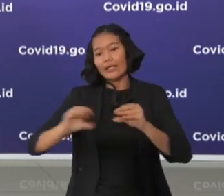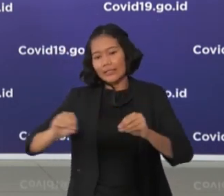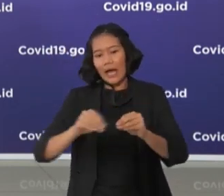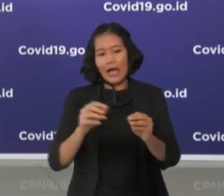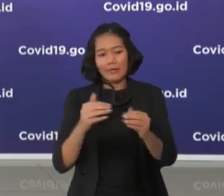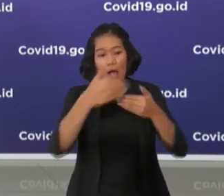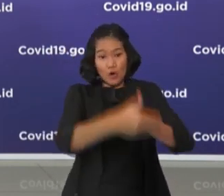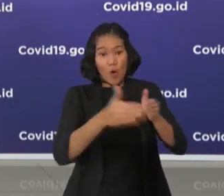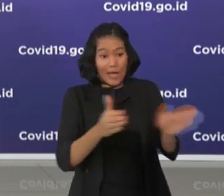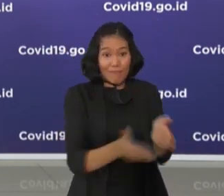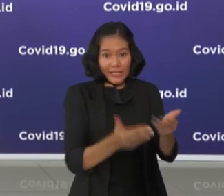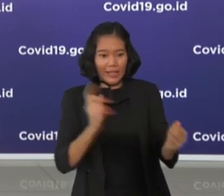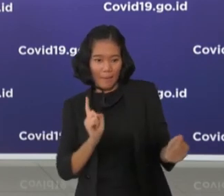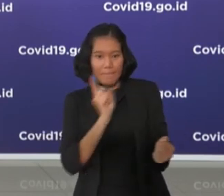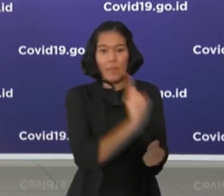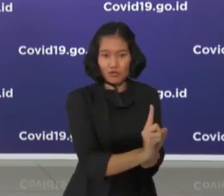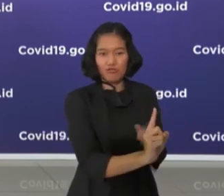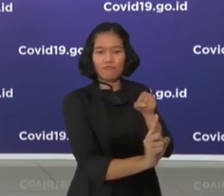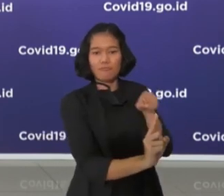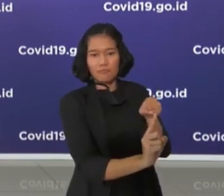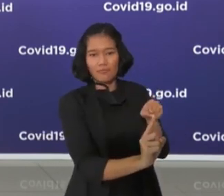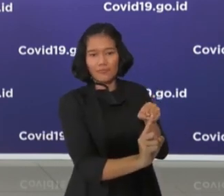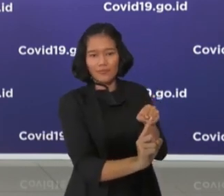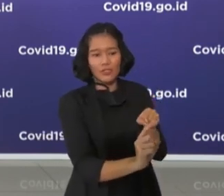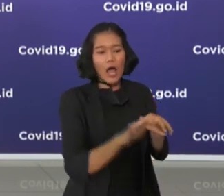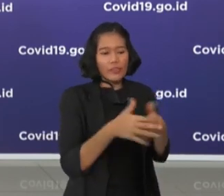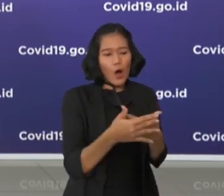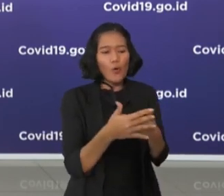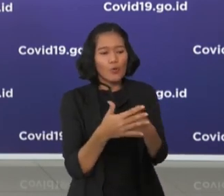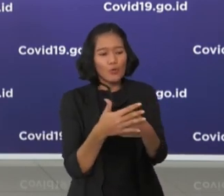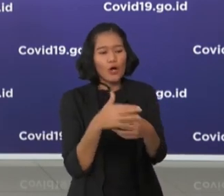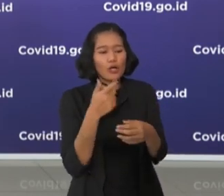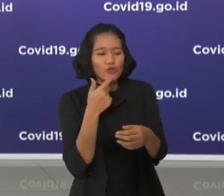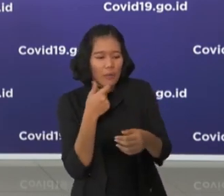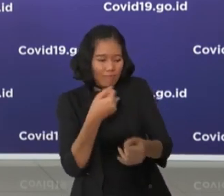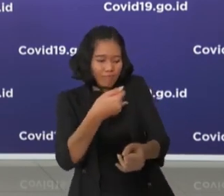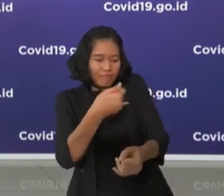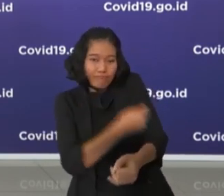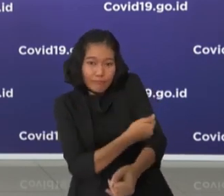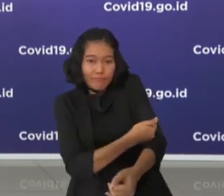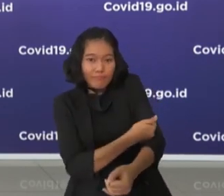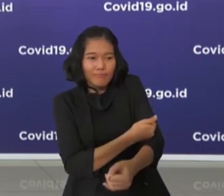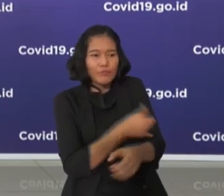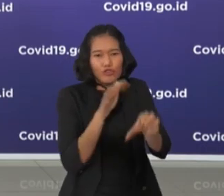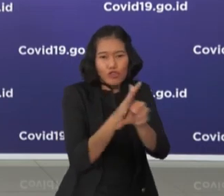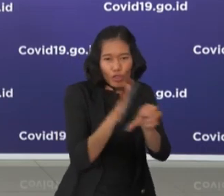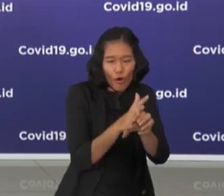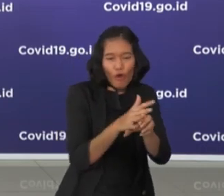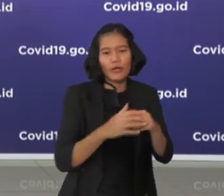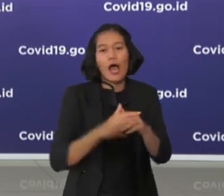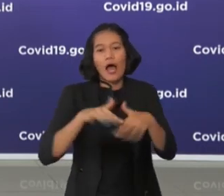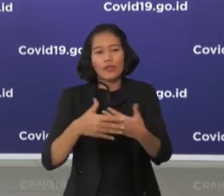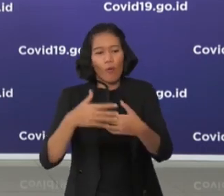dimana juga pengambil aku kan pengambilan sampel non pernafasan atau di laboratorium